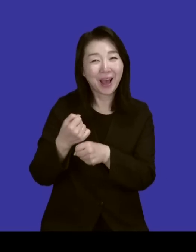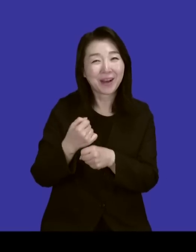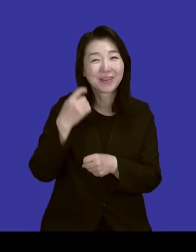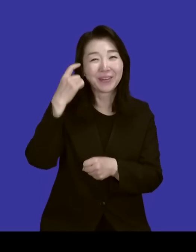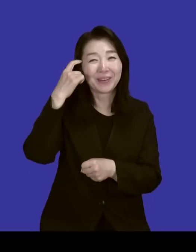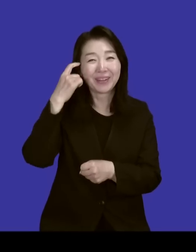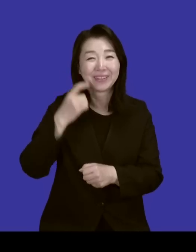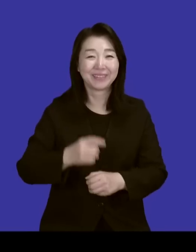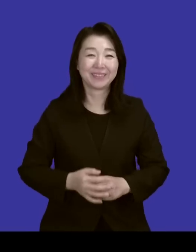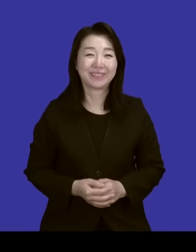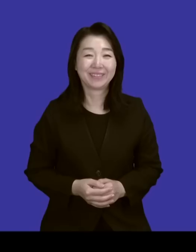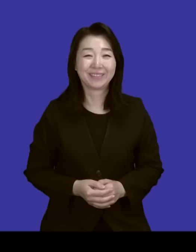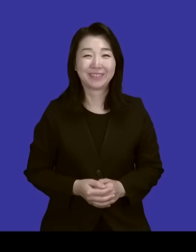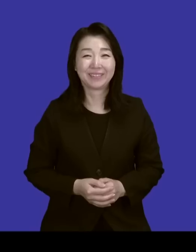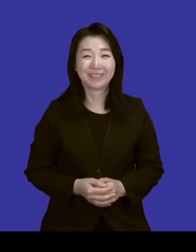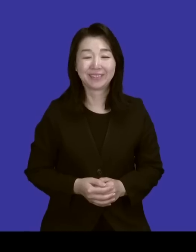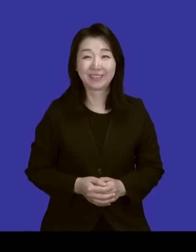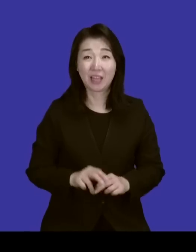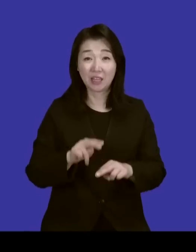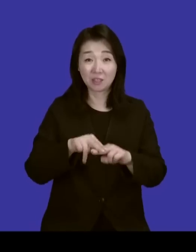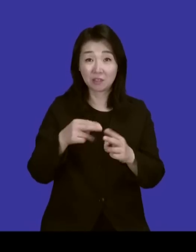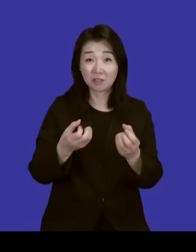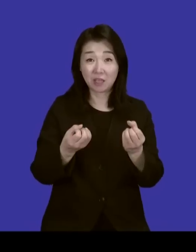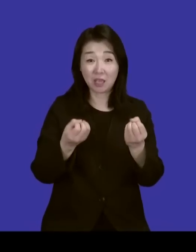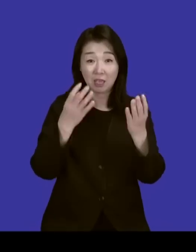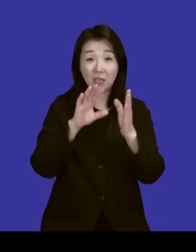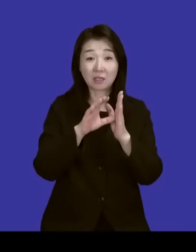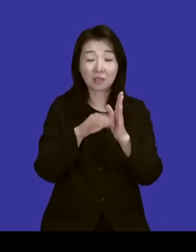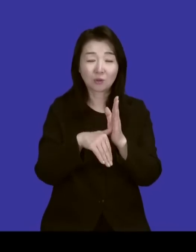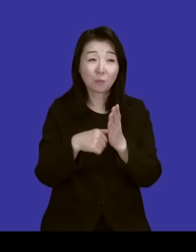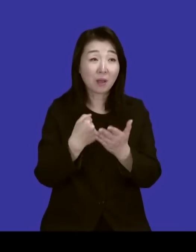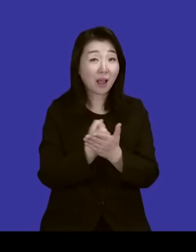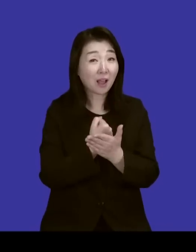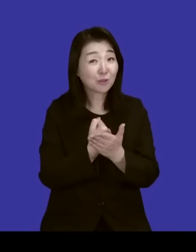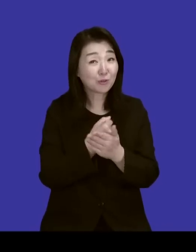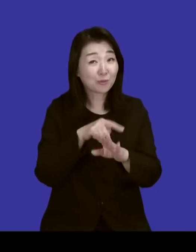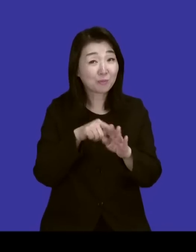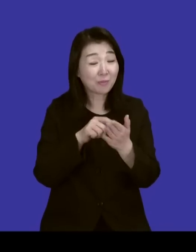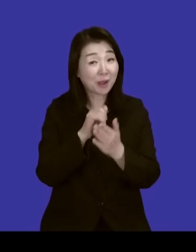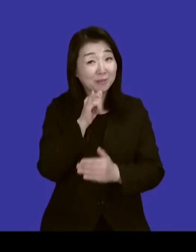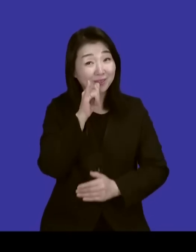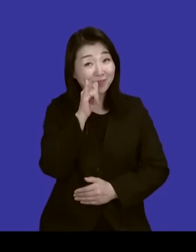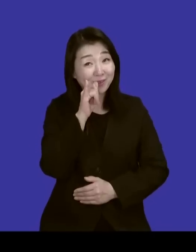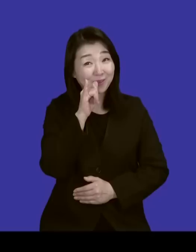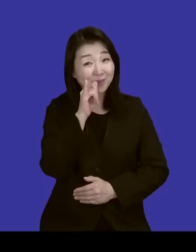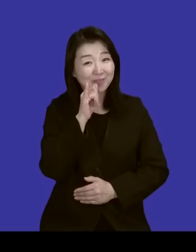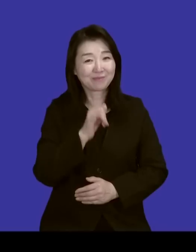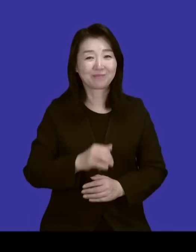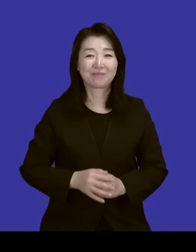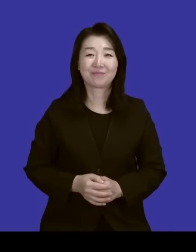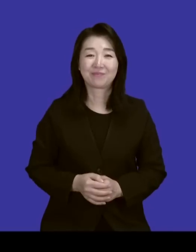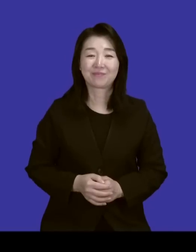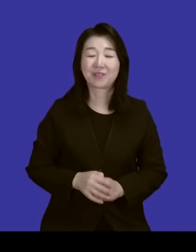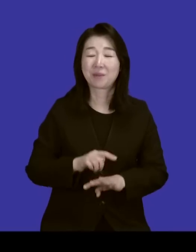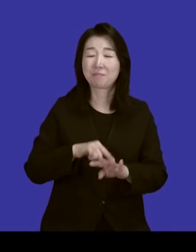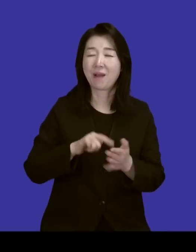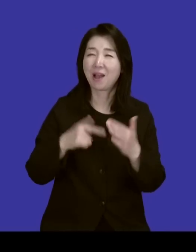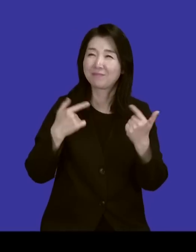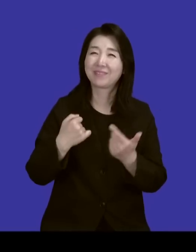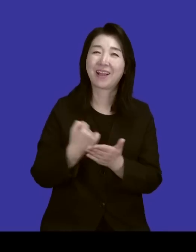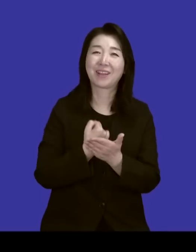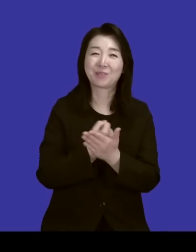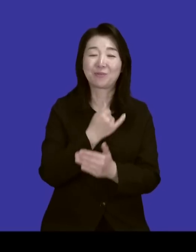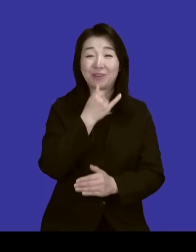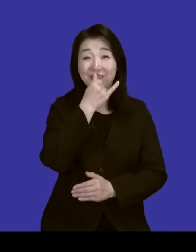근데 어때요? 그 은퇴식을 막상 하면 그래도 좀 아쉬운 마음이 좀 많이 드시죠? 뭐 아쉬운 마음은 있죠. 예.